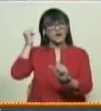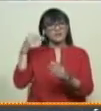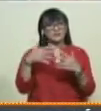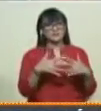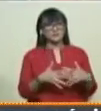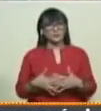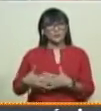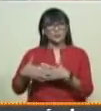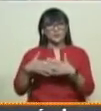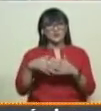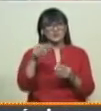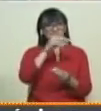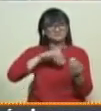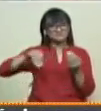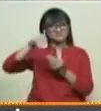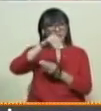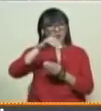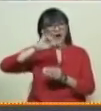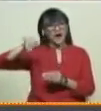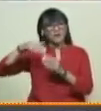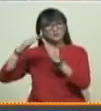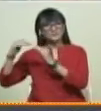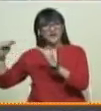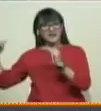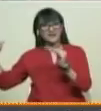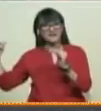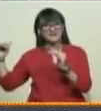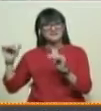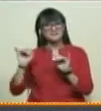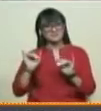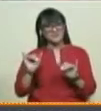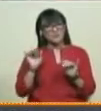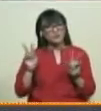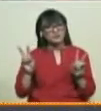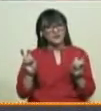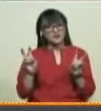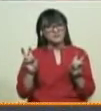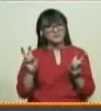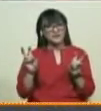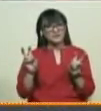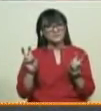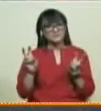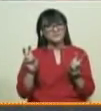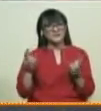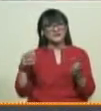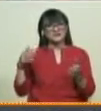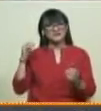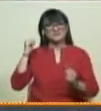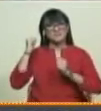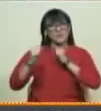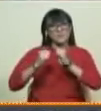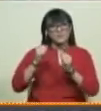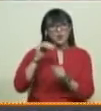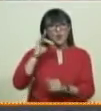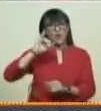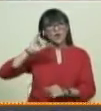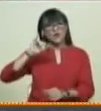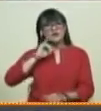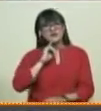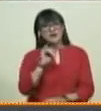Unidos a Jerusalén y las matanzas de Israel contra los palestinos. Bu